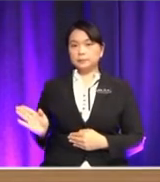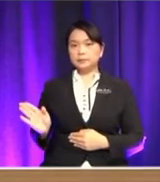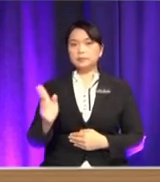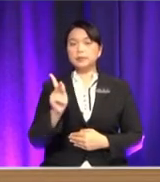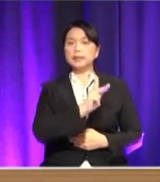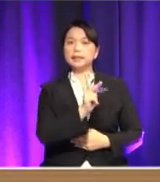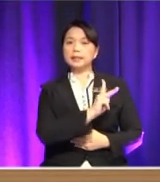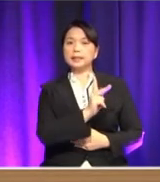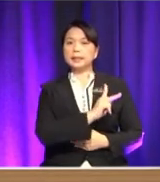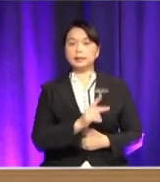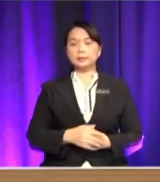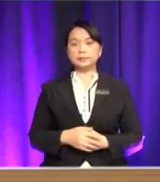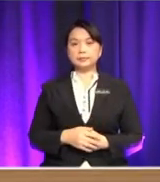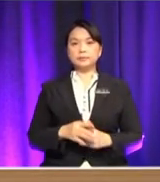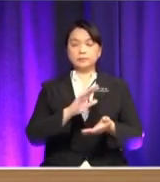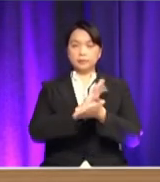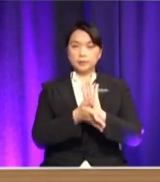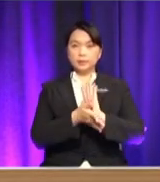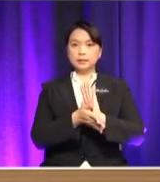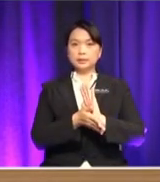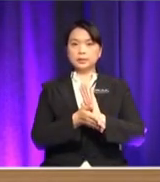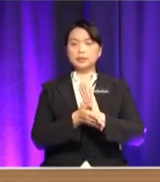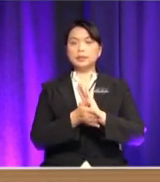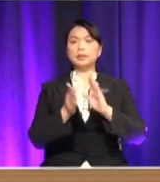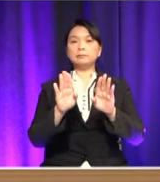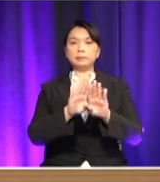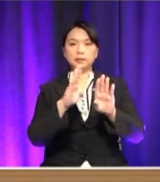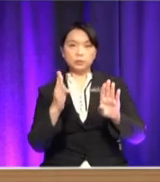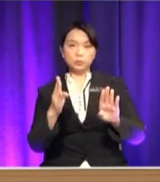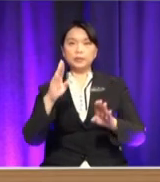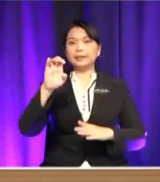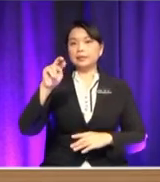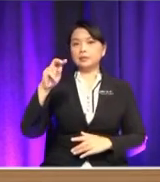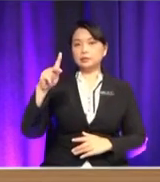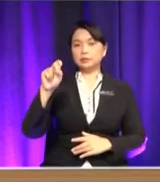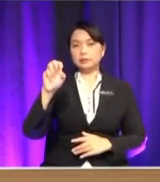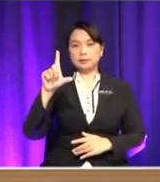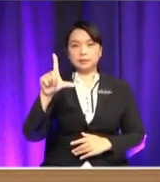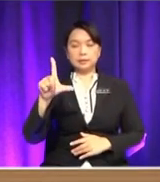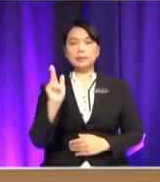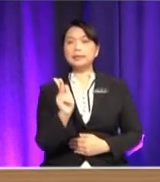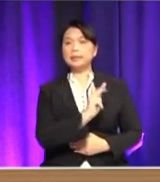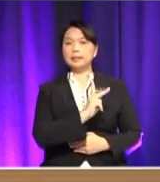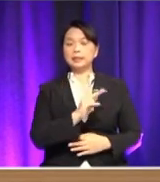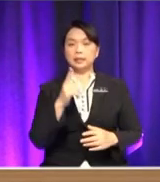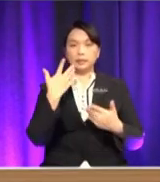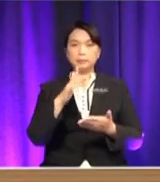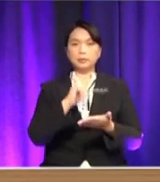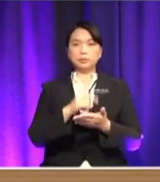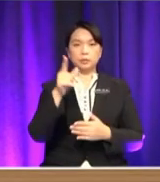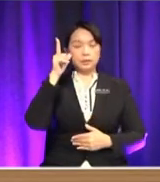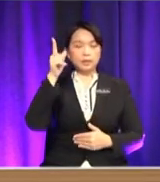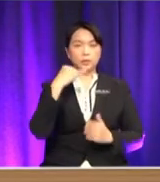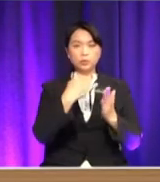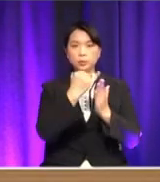sebelah kiri tsunaminya elah pintu berengsel kiri oke kita lihat pula lukisan pandangan untuk